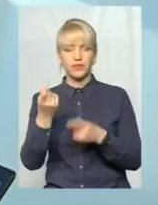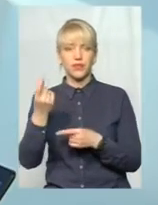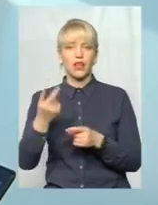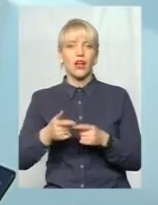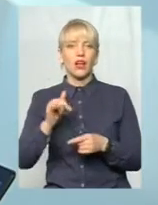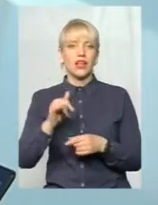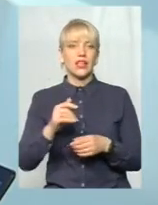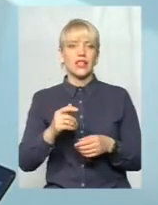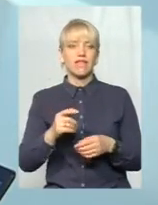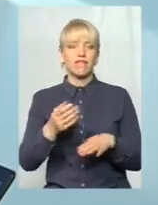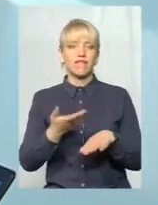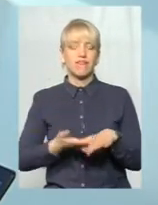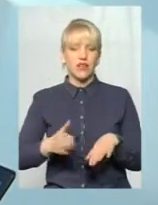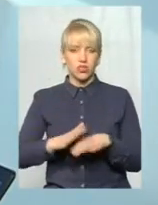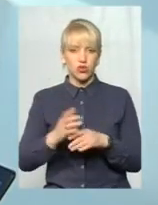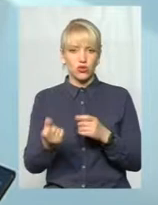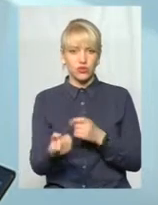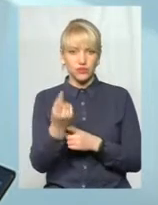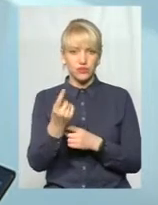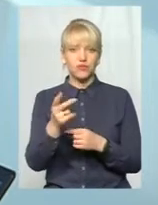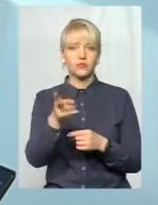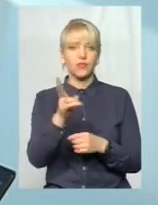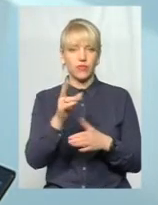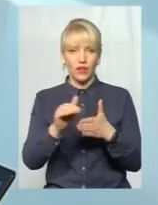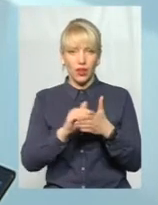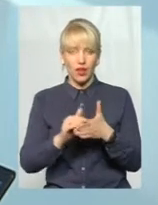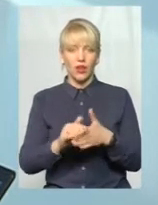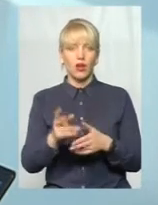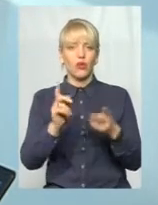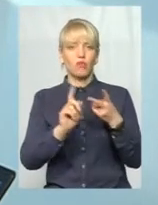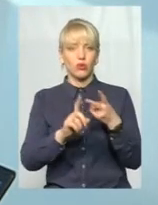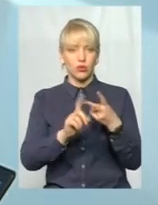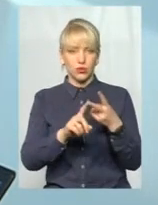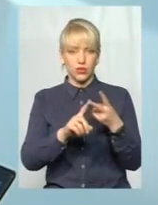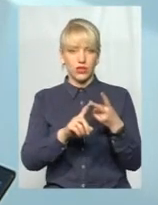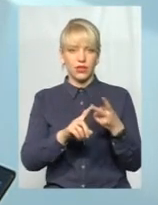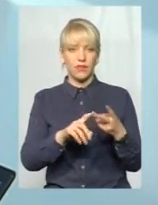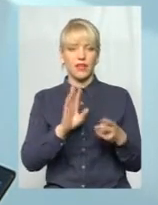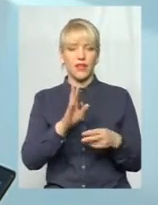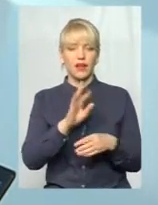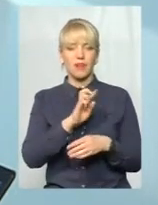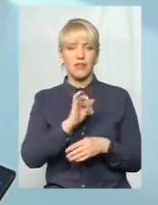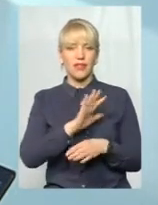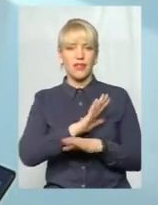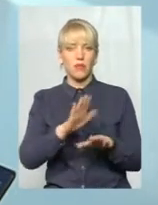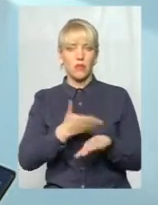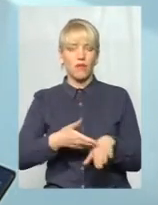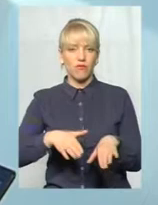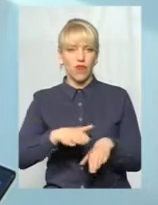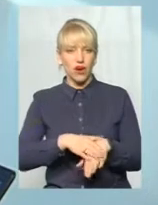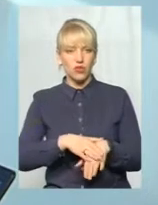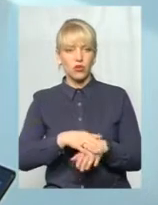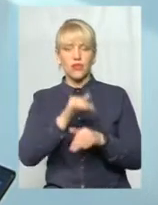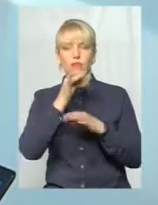по-перше, складніше, по-друге, якби це так не було важко, тобто не можна сказати,